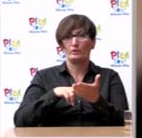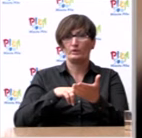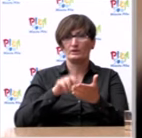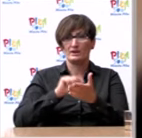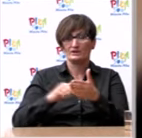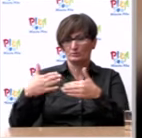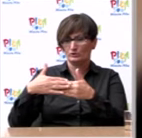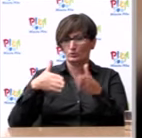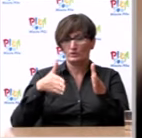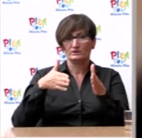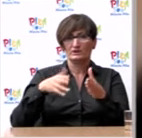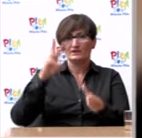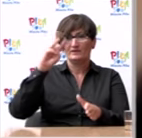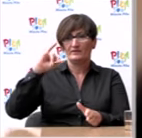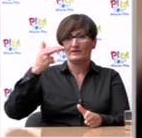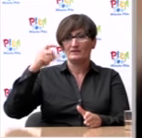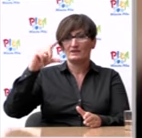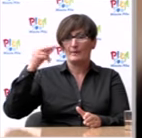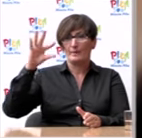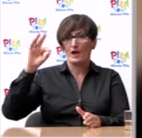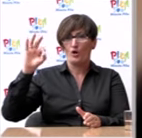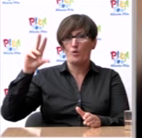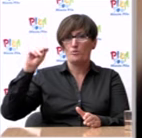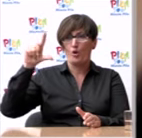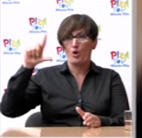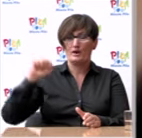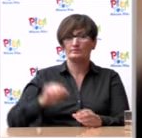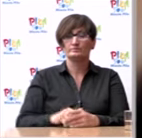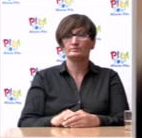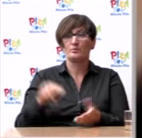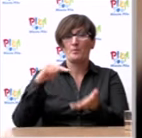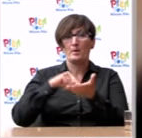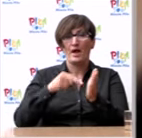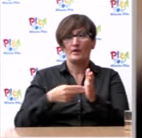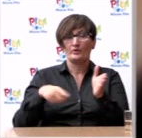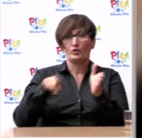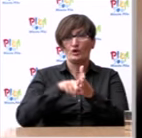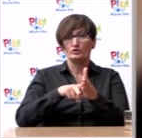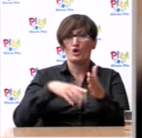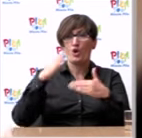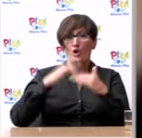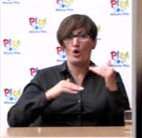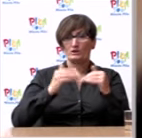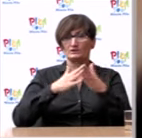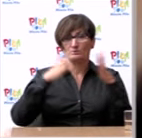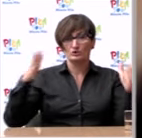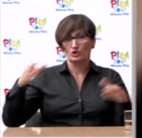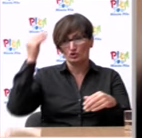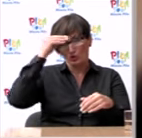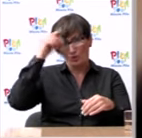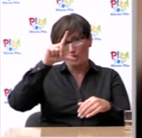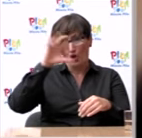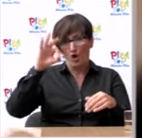ulicy Wincentego Pola, objęty jest tą ochroną konserwatorską. Plan dotyczy rozbudowy ogólniaka.